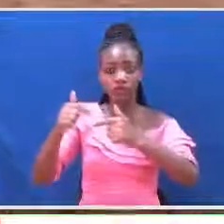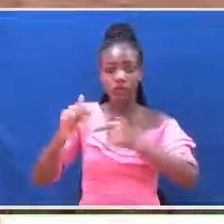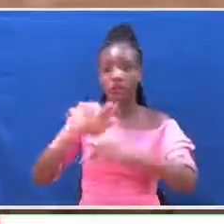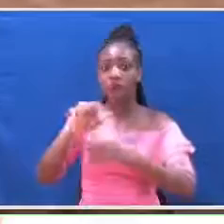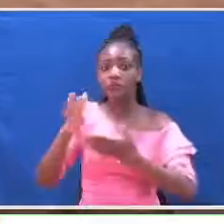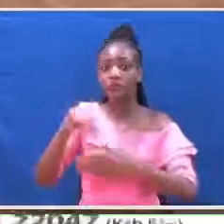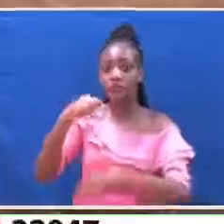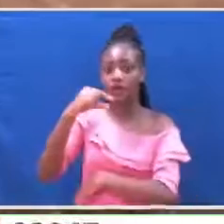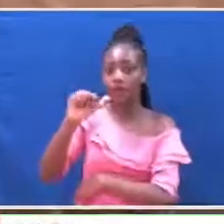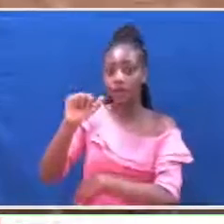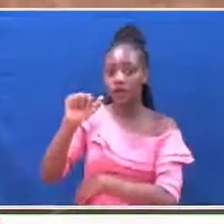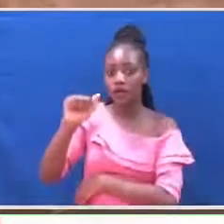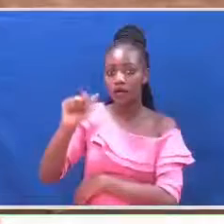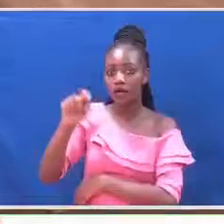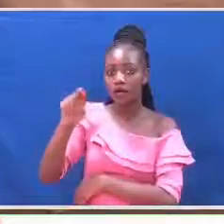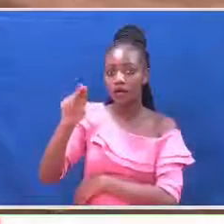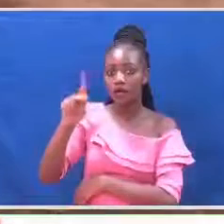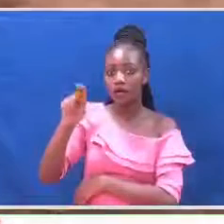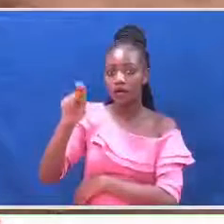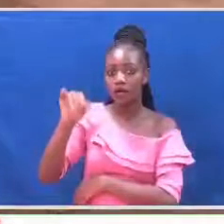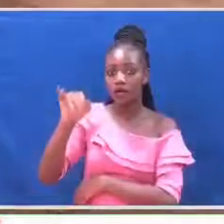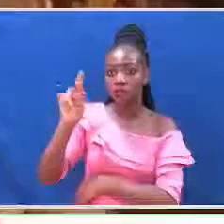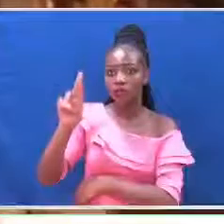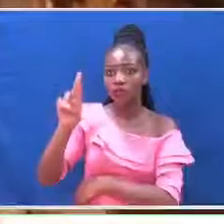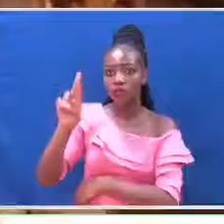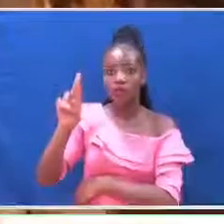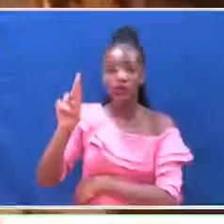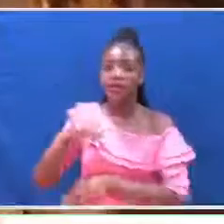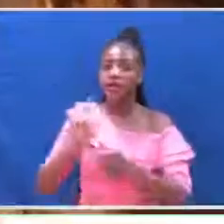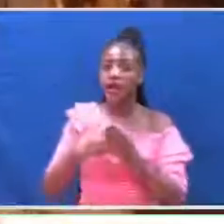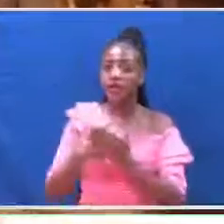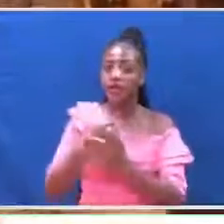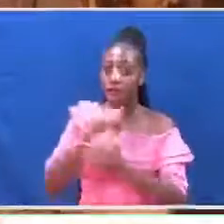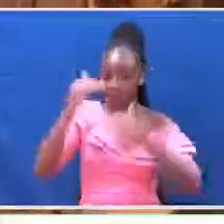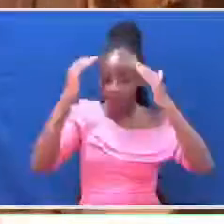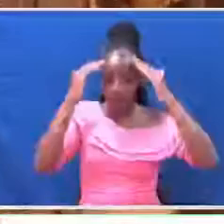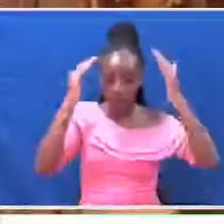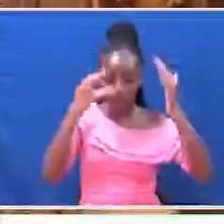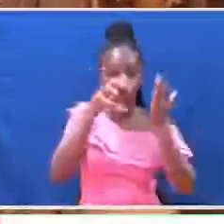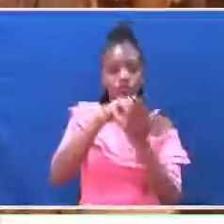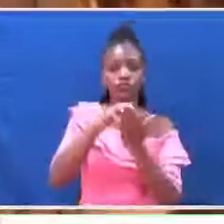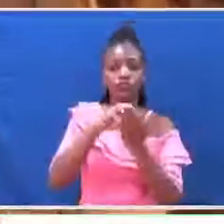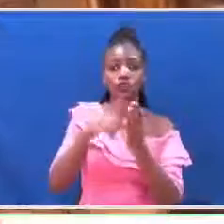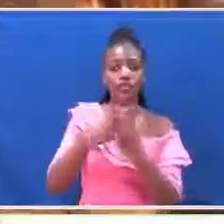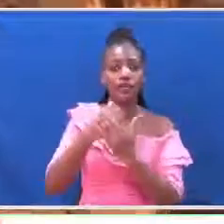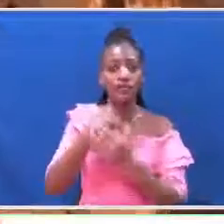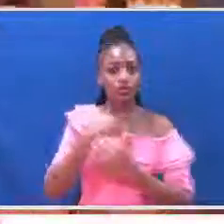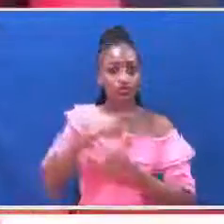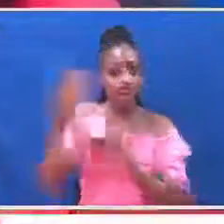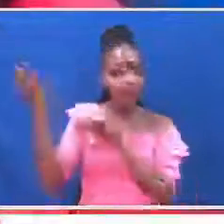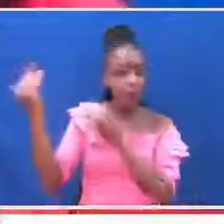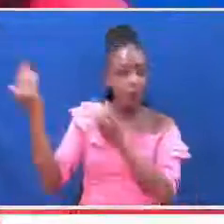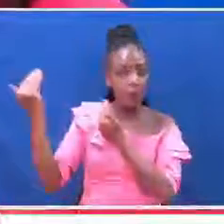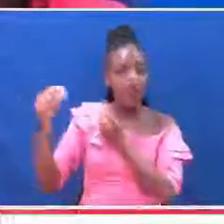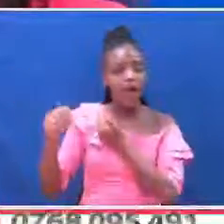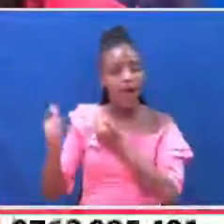isipokuwa contractor amekuwa akifanya kazi Duni sana na Hiyo maneno tunaangalia na tuko tunatarajia barabara